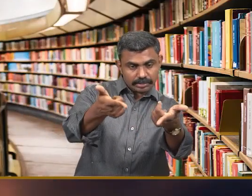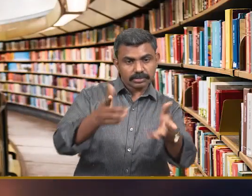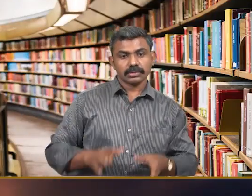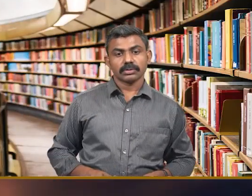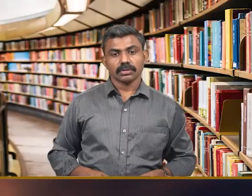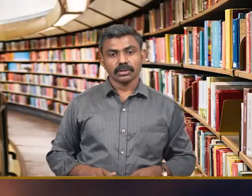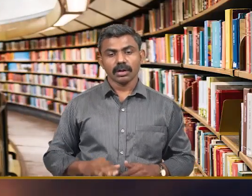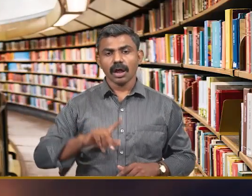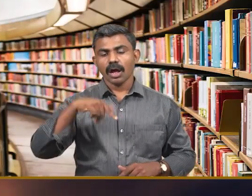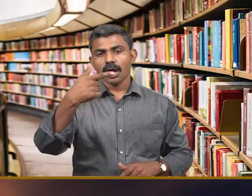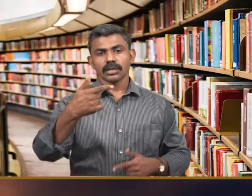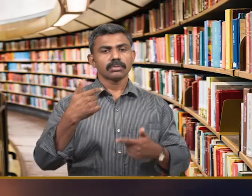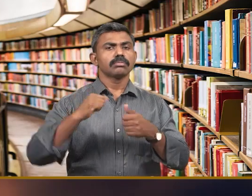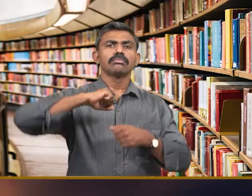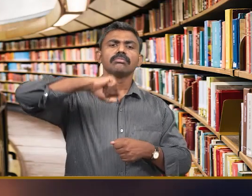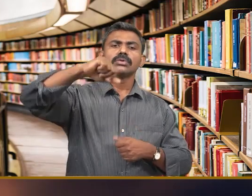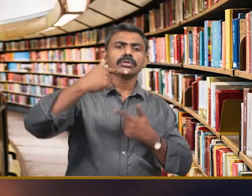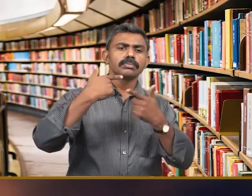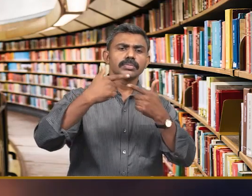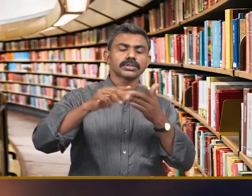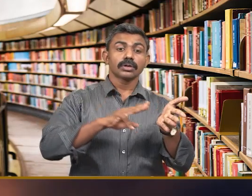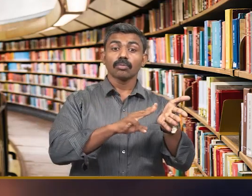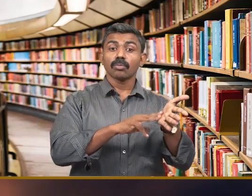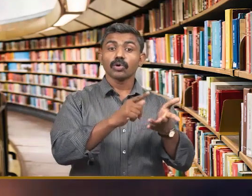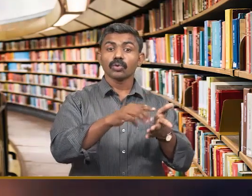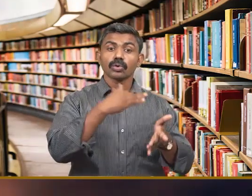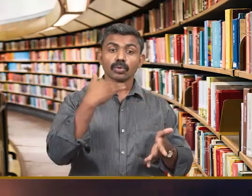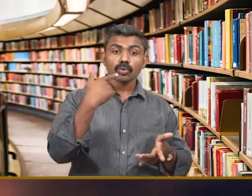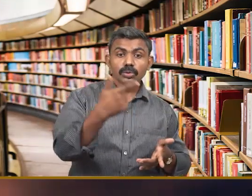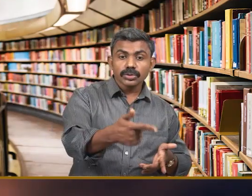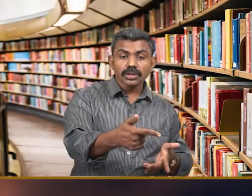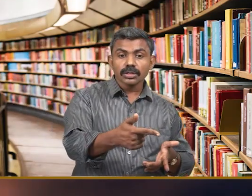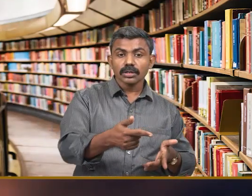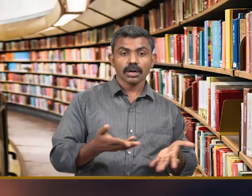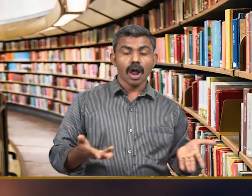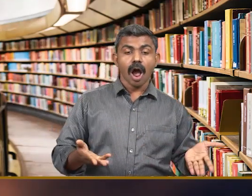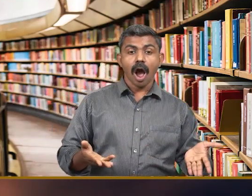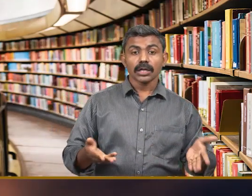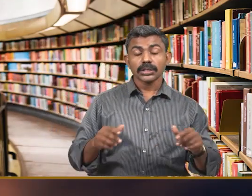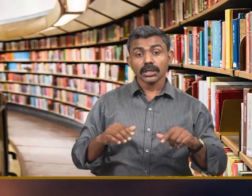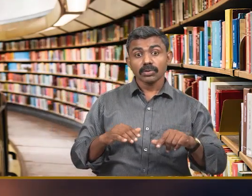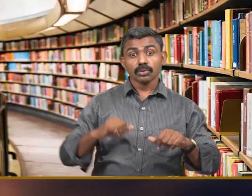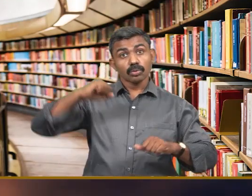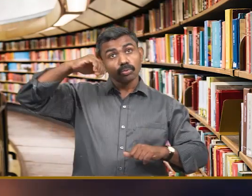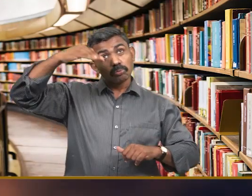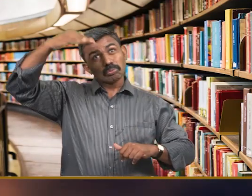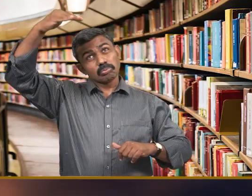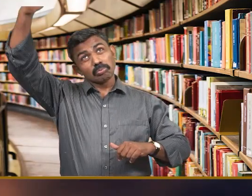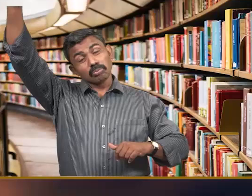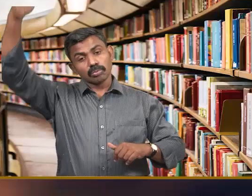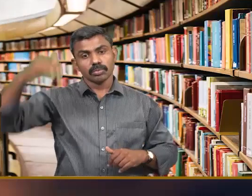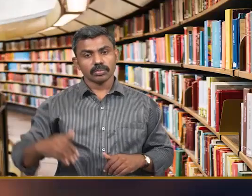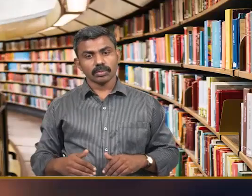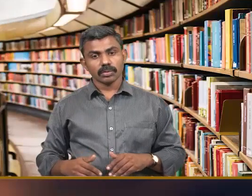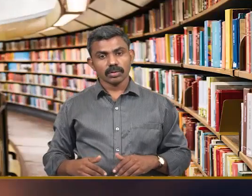அவங்க எதிர்த்து பேசுகிறாங்க பற்றியா, மாட்டியோட்டிங்கிற அந்த தலைவர் சோசியலிஸ்ட் தலைவரை அவங்க கொலை செய்கிறாங்க. இதுதான் சர்வாதிகாரத்தோட உச்சகட்டம். அதுக்கு ஆதரவு,